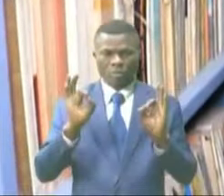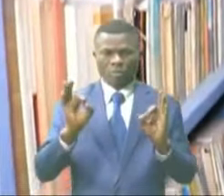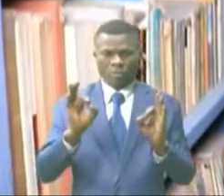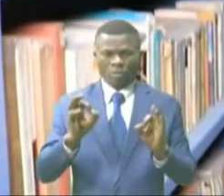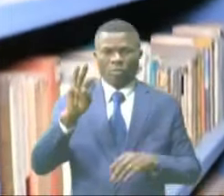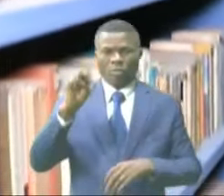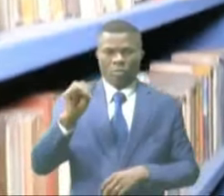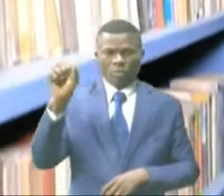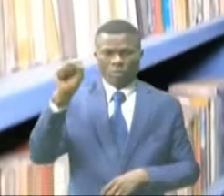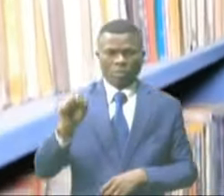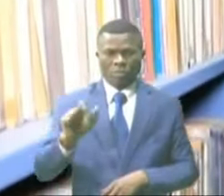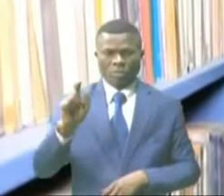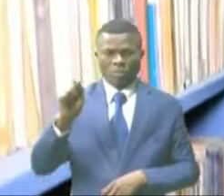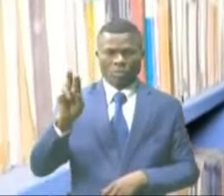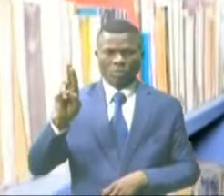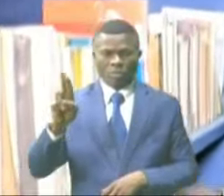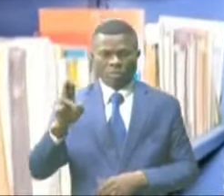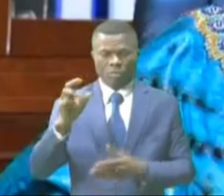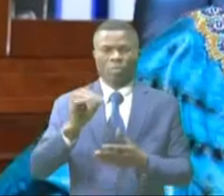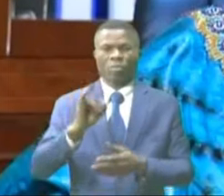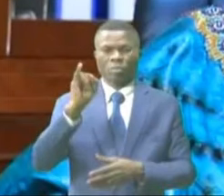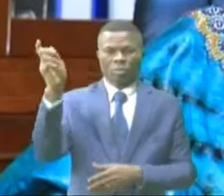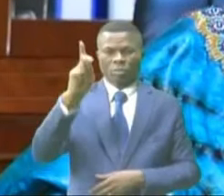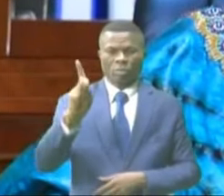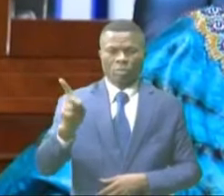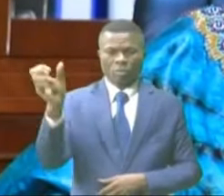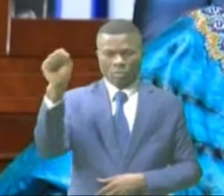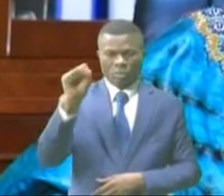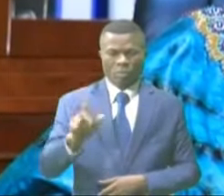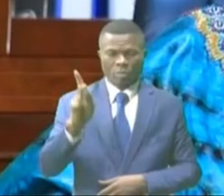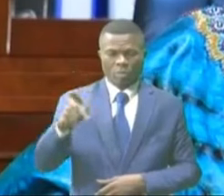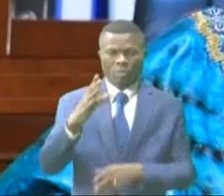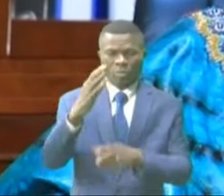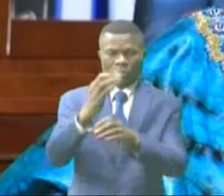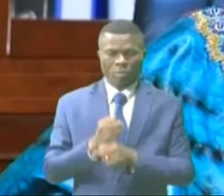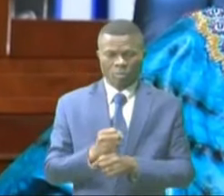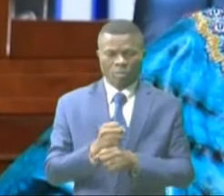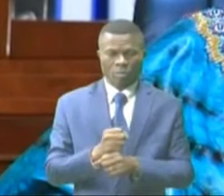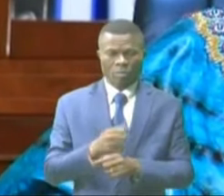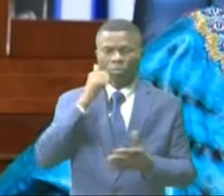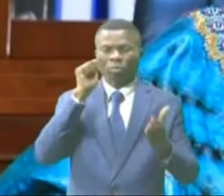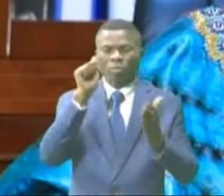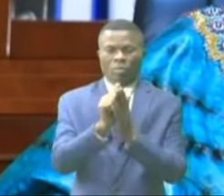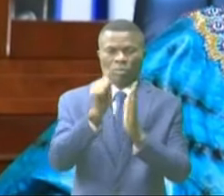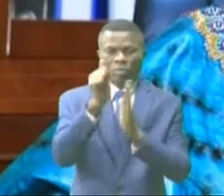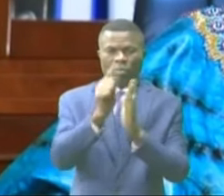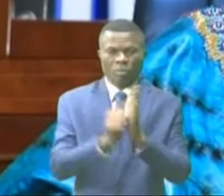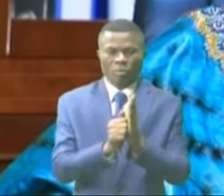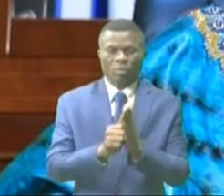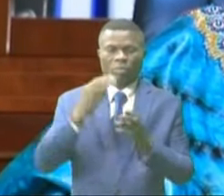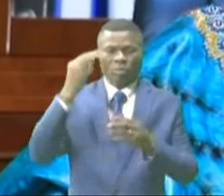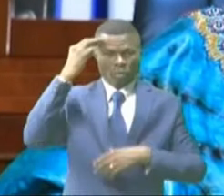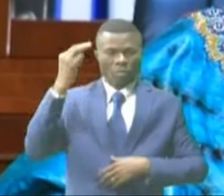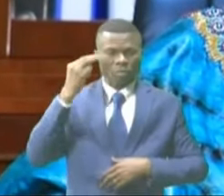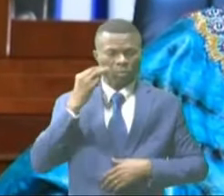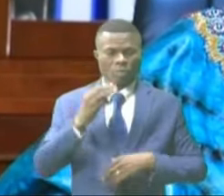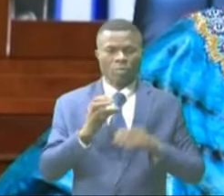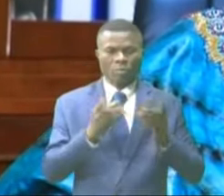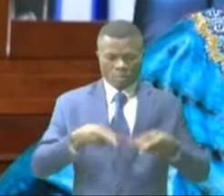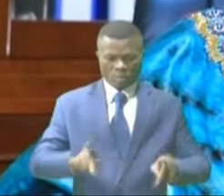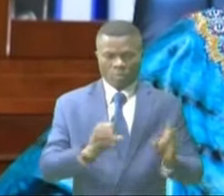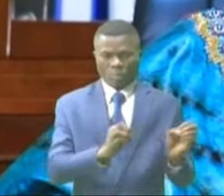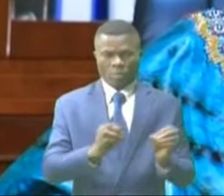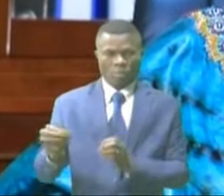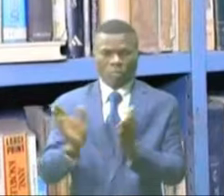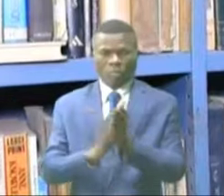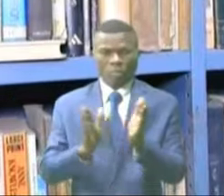master. L'ISP vient d'obtenir par arrêté ministériel l'autorisation d'organiser